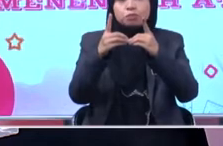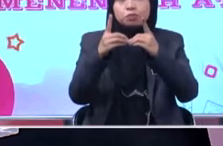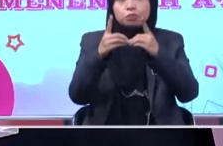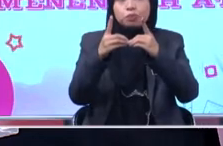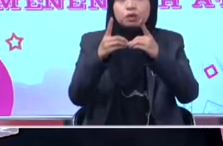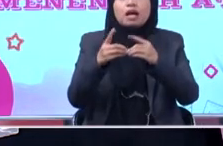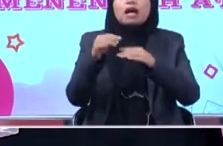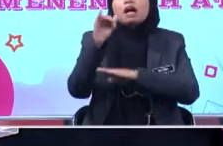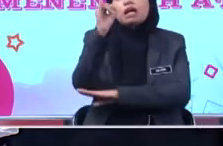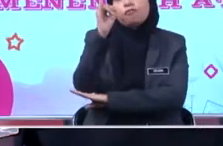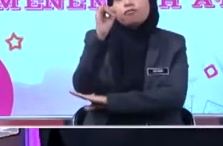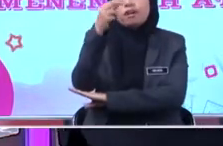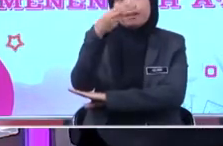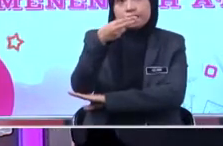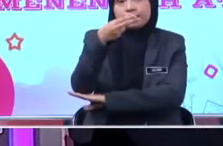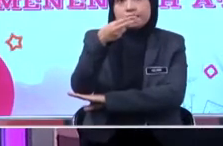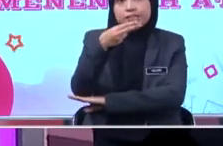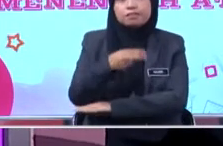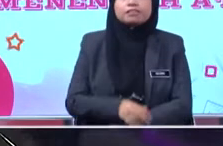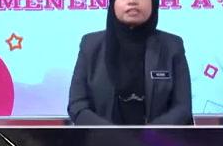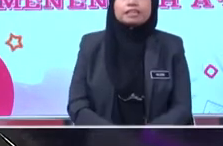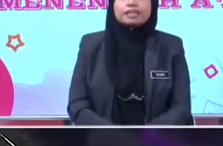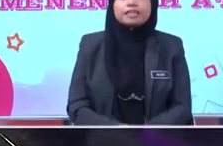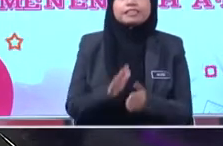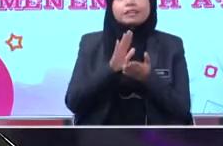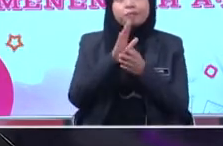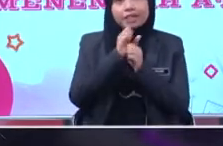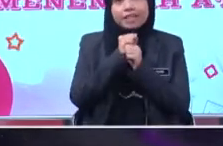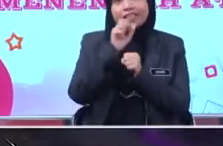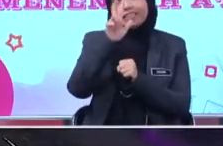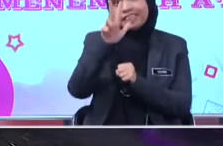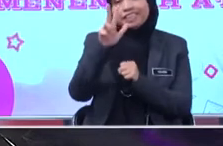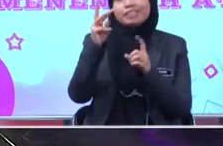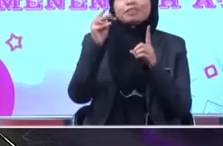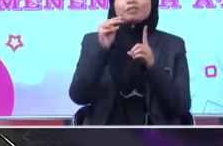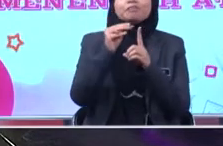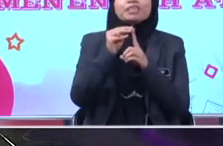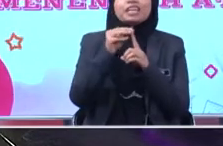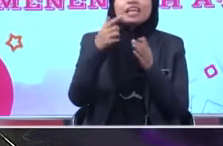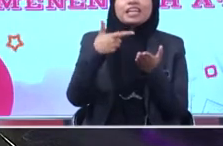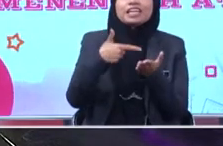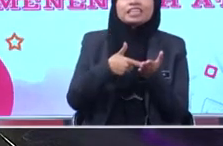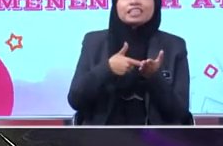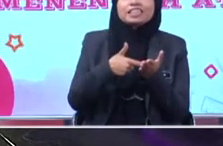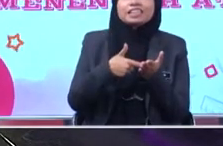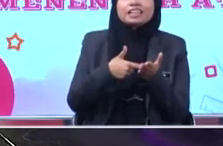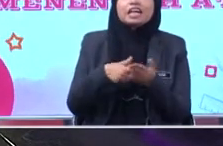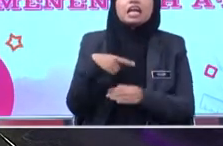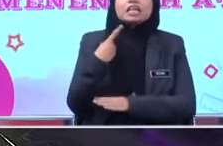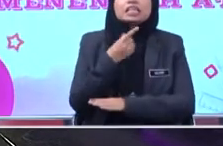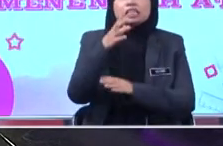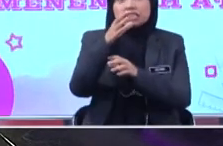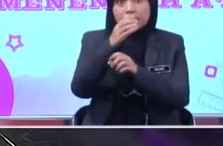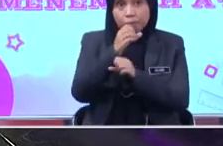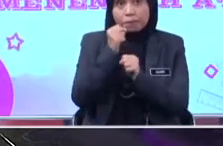Agus karena jadi sini-sini lewat tiga markas Tak sabar ngetes aja kita dapat